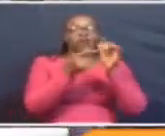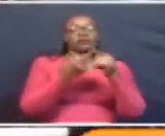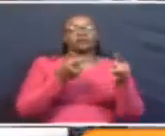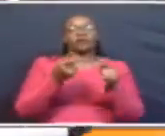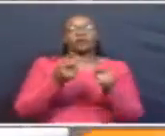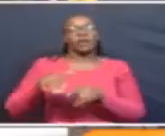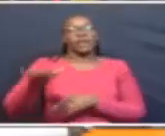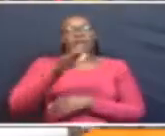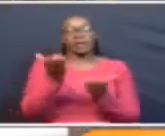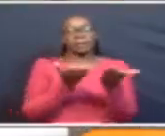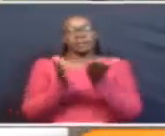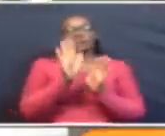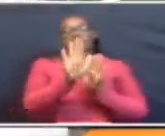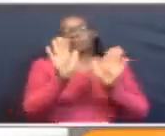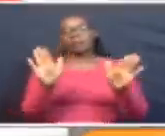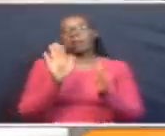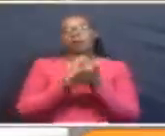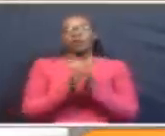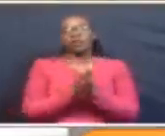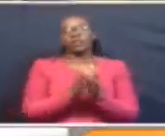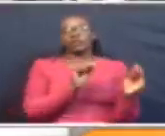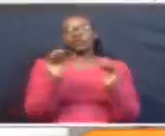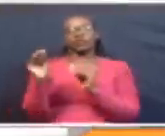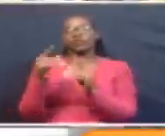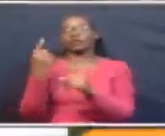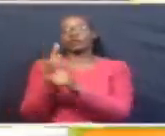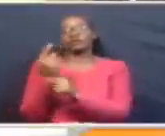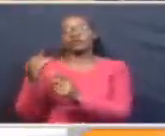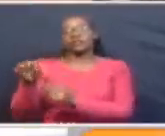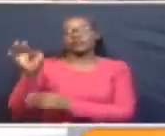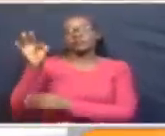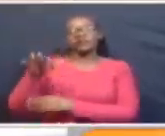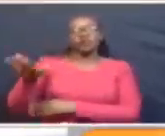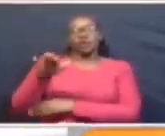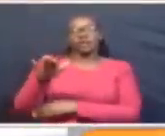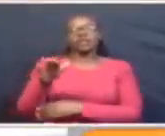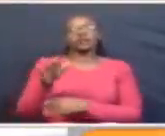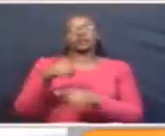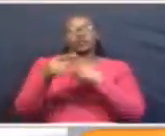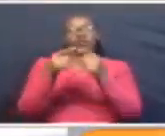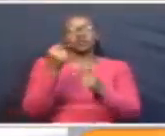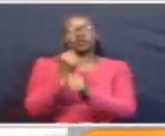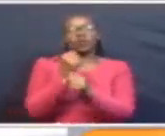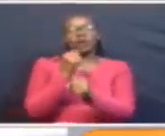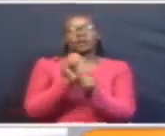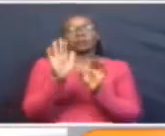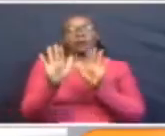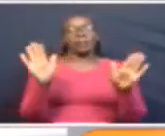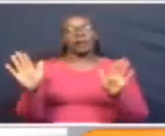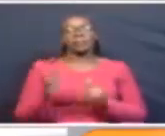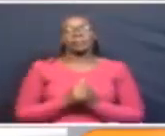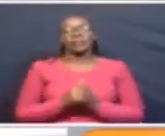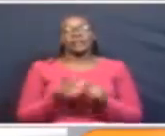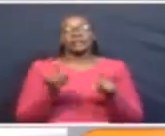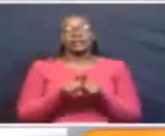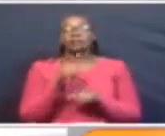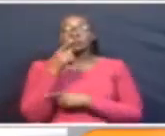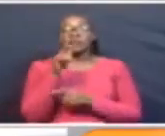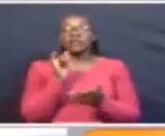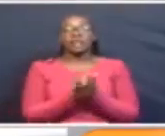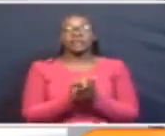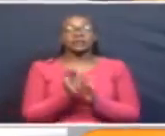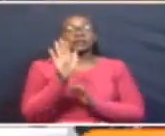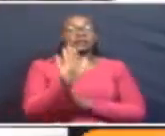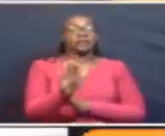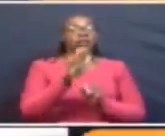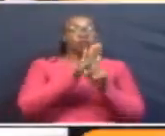ya kibiashara bila kuwatengea sehemu mbadala ya kutafuta riziki yao ya kila siku. Wanadai hatua ya